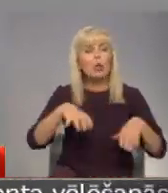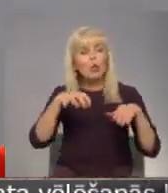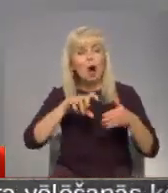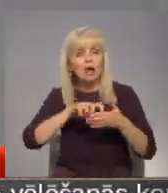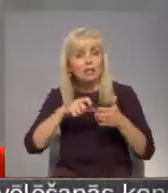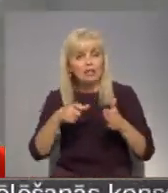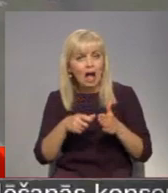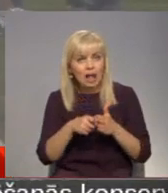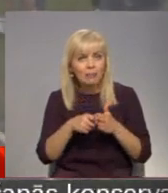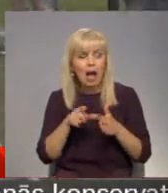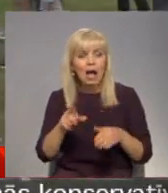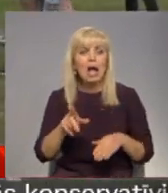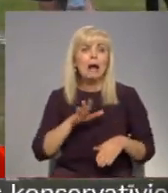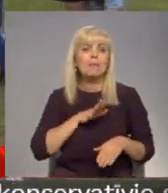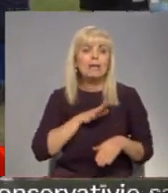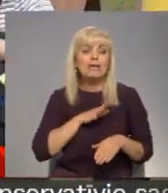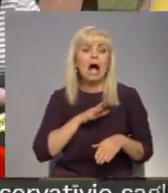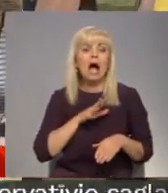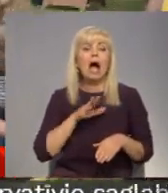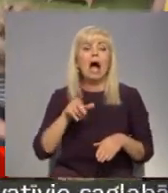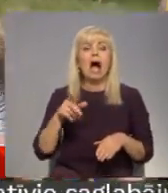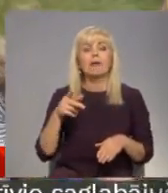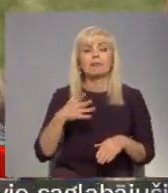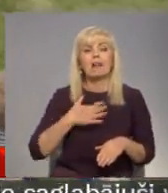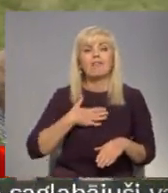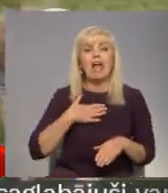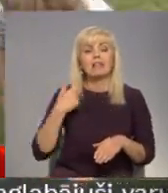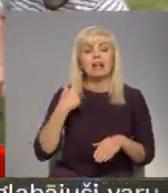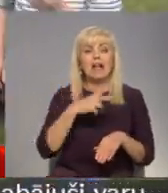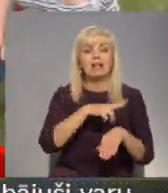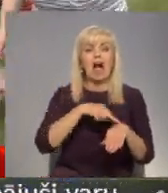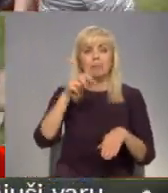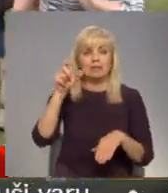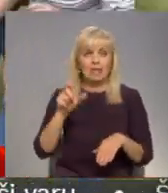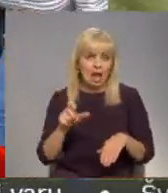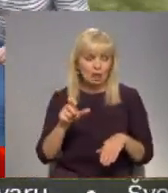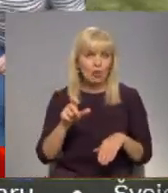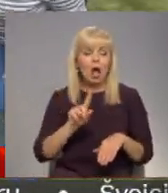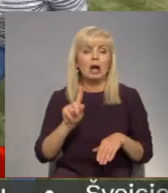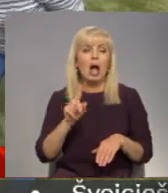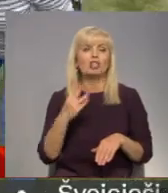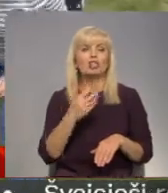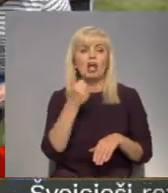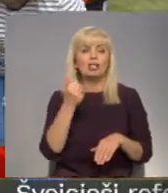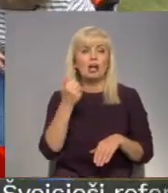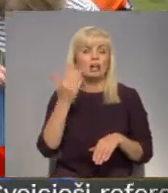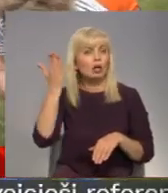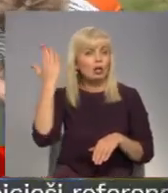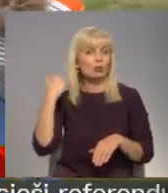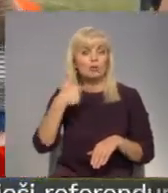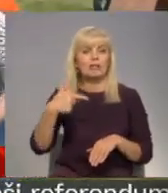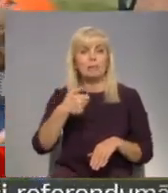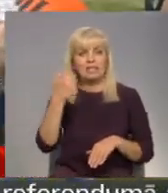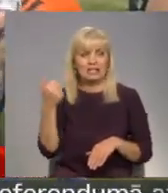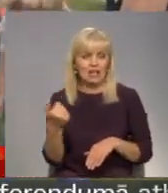Antra Siltāne bija veterāna komandas kapteine, bet Kabiles komandā darbojasies kādus 4 gadus pagājušā gadsimta 70.